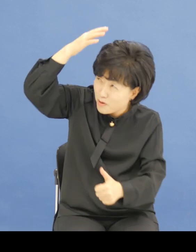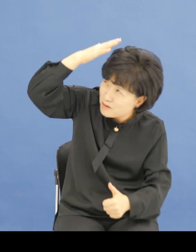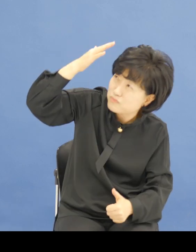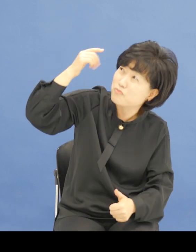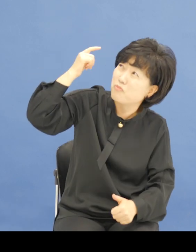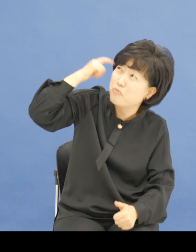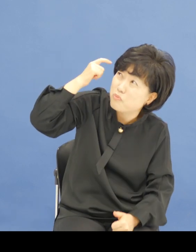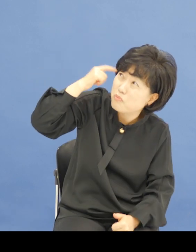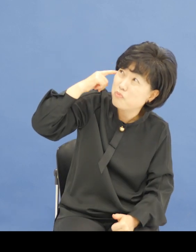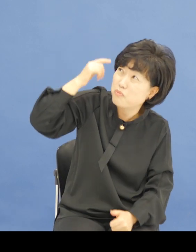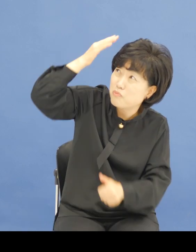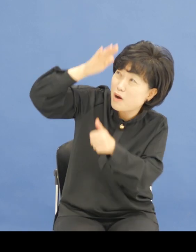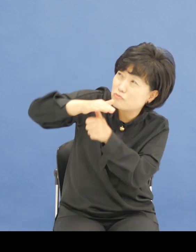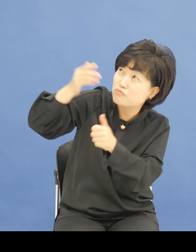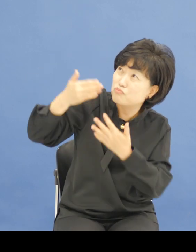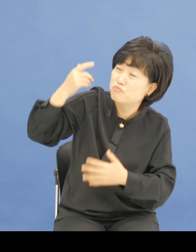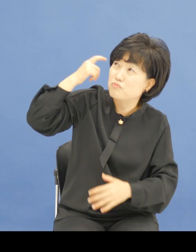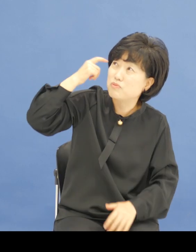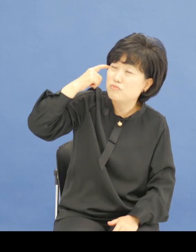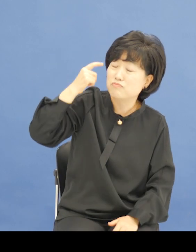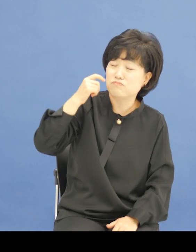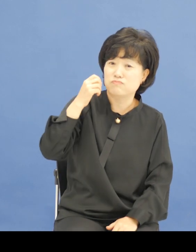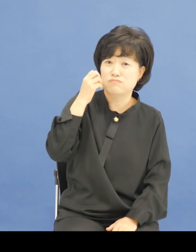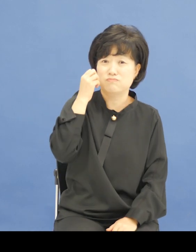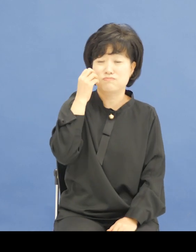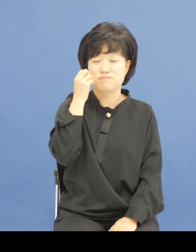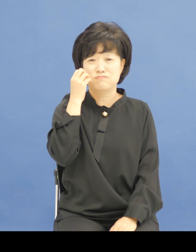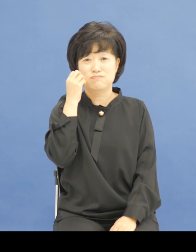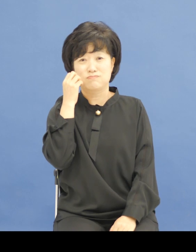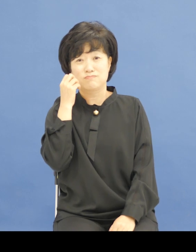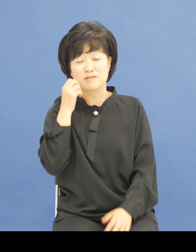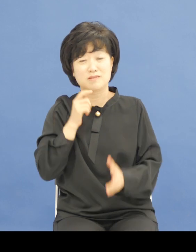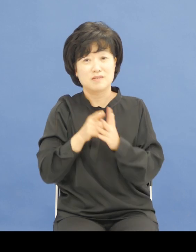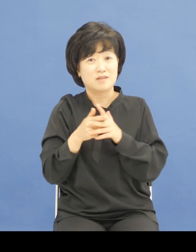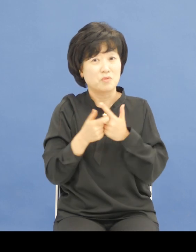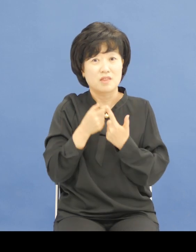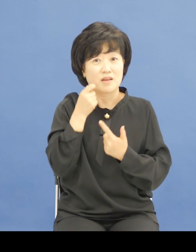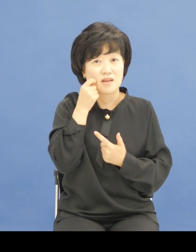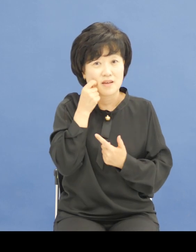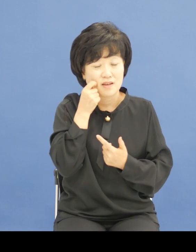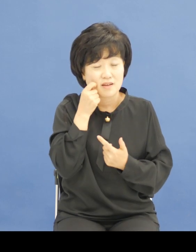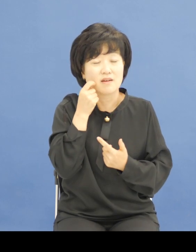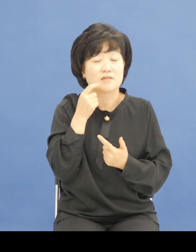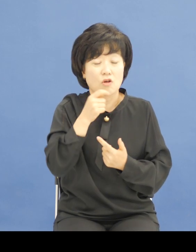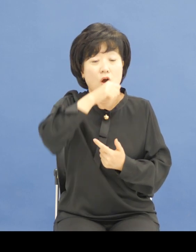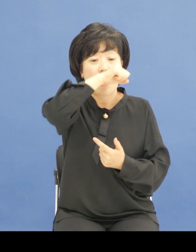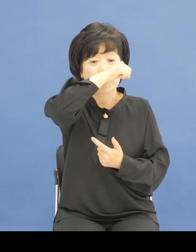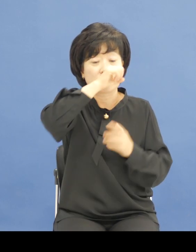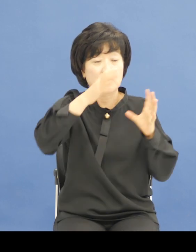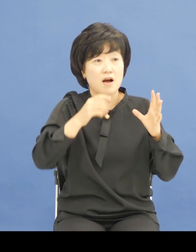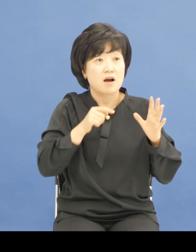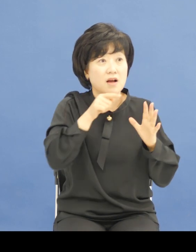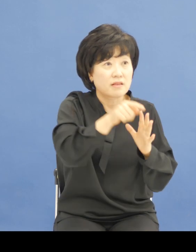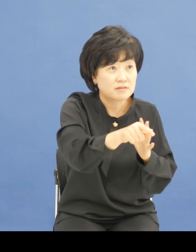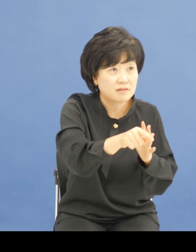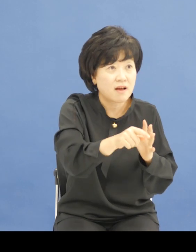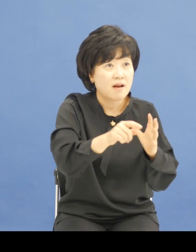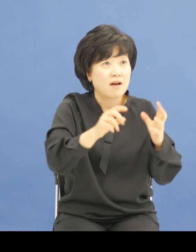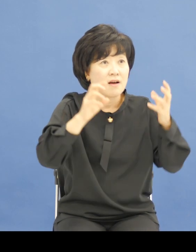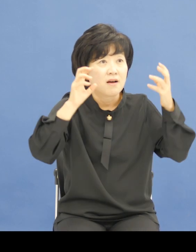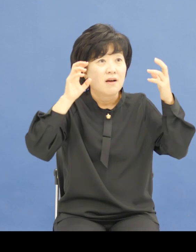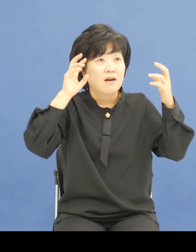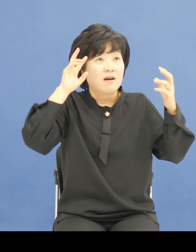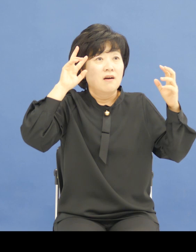아프고 왜 이런 것을 하는가 이제 이런 식이었어요. 네. 그러고 갔는데 거기 가서 이제 헷가닥 해버렸죠. 헷가닥